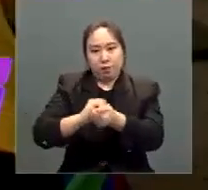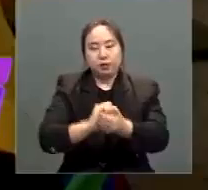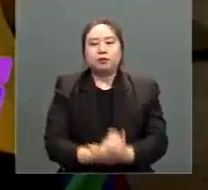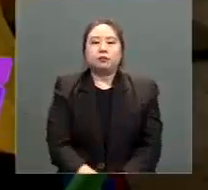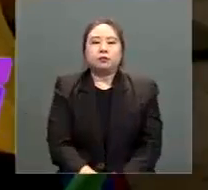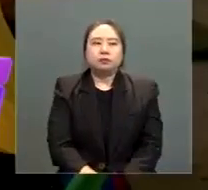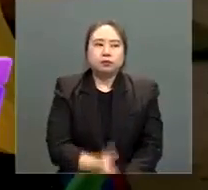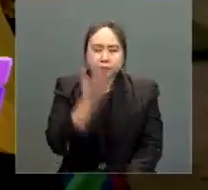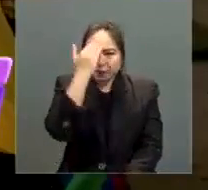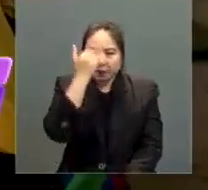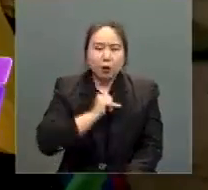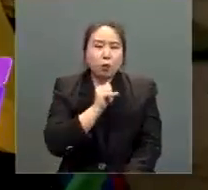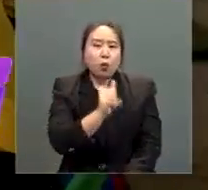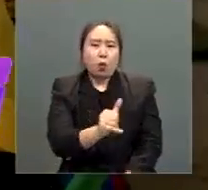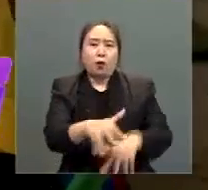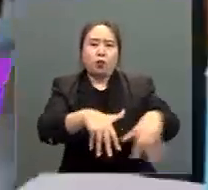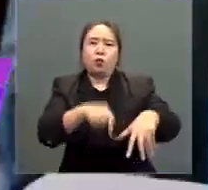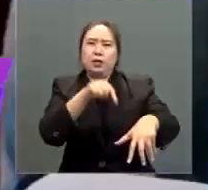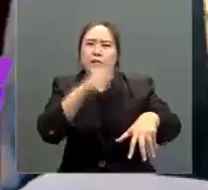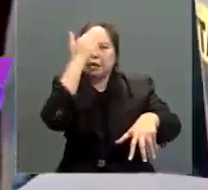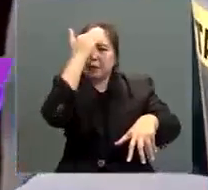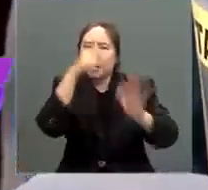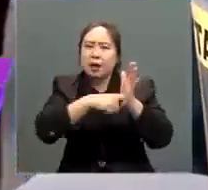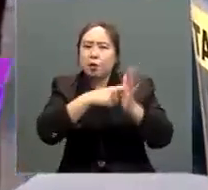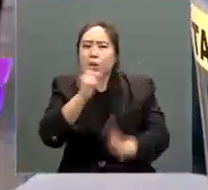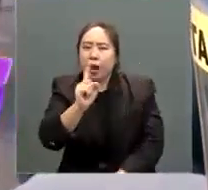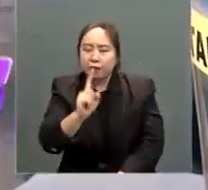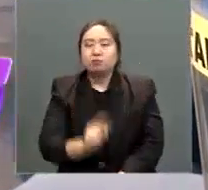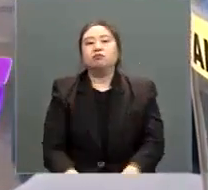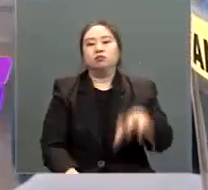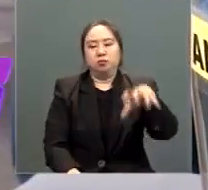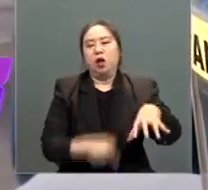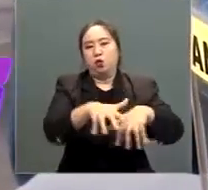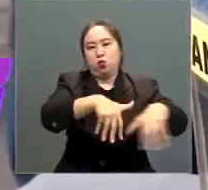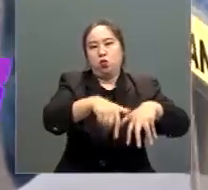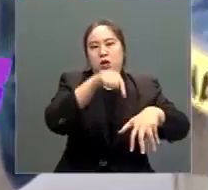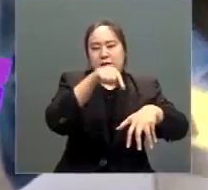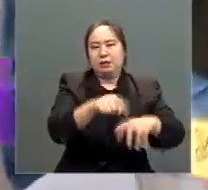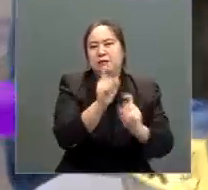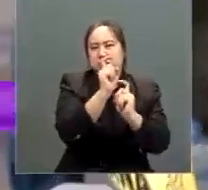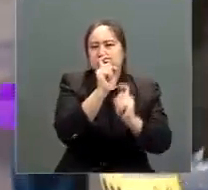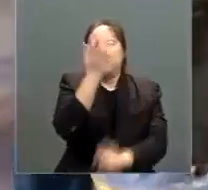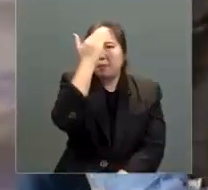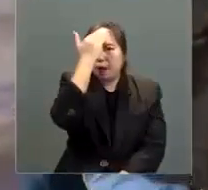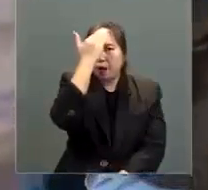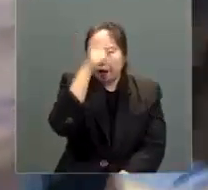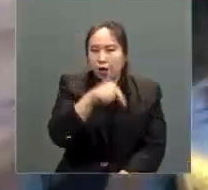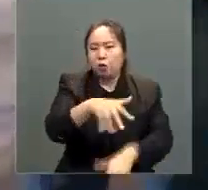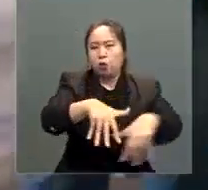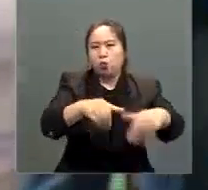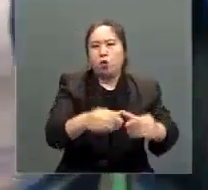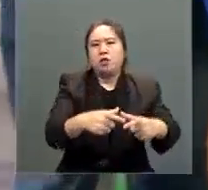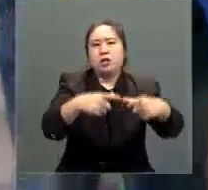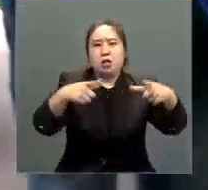ผลที่ต้องลงพื้นที่ที่ชุมชนแห่งนี้เนื่องจากว่าถือว่าเป็นชุมชนที่มีความเสี่ยงสูงเสี่ยงเพราะอะไรเพราะว่าเป็นชุมชนขนาด